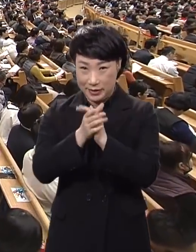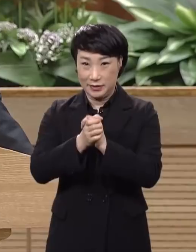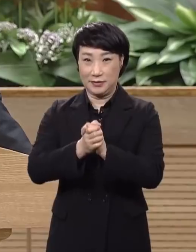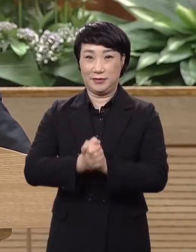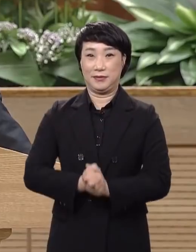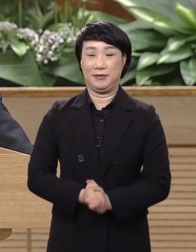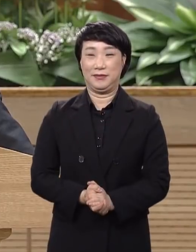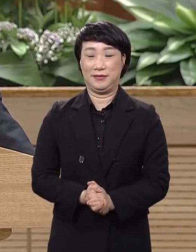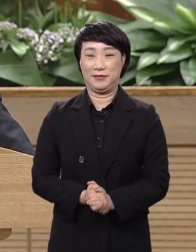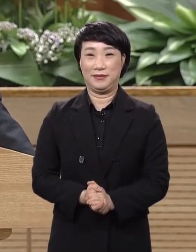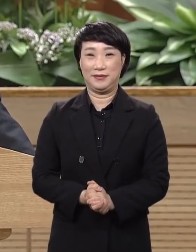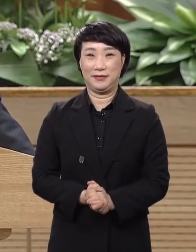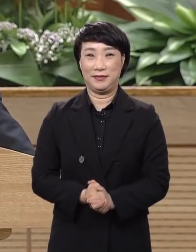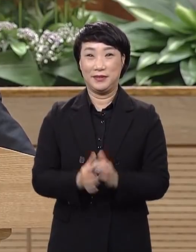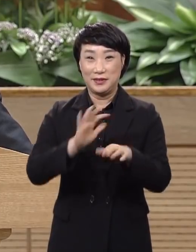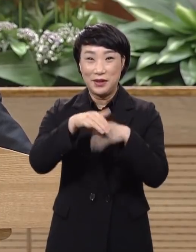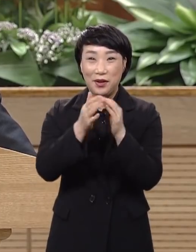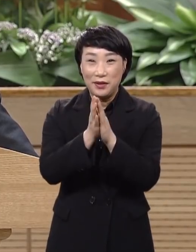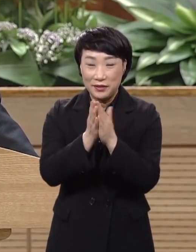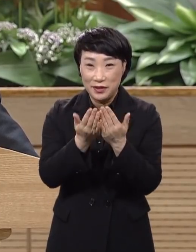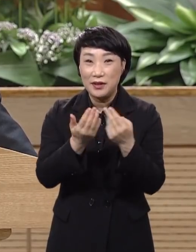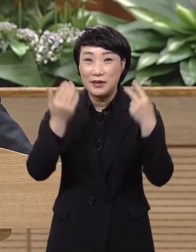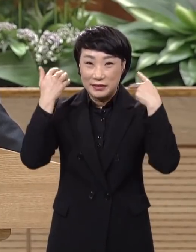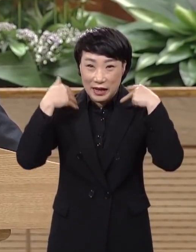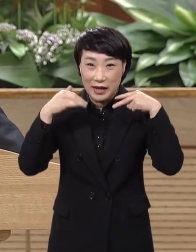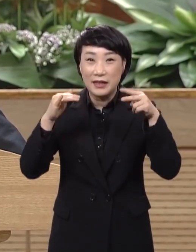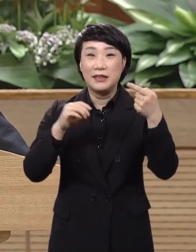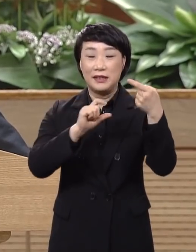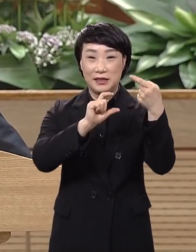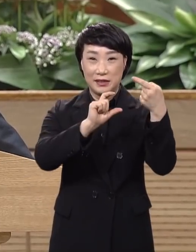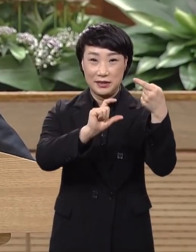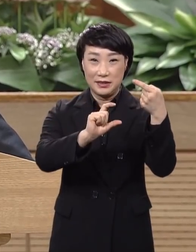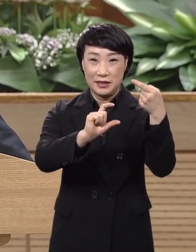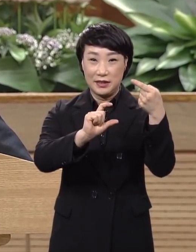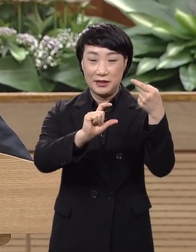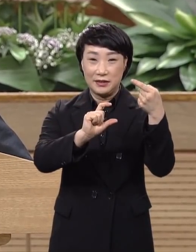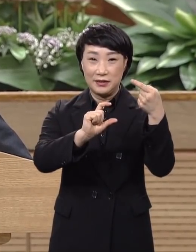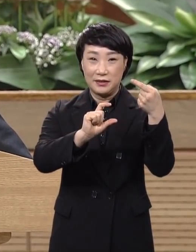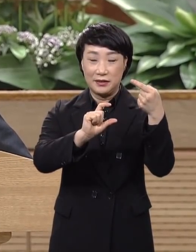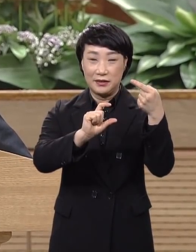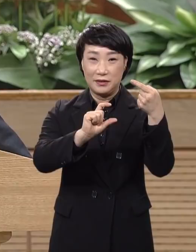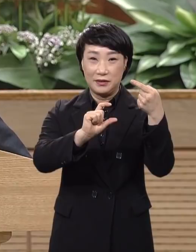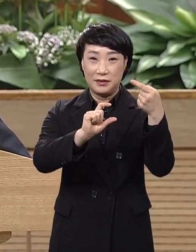아멘. 다니엘서 1장